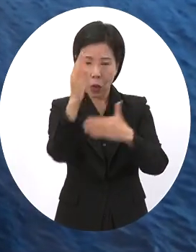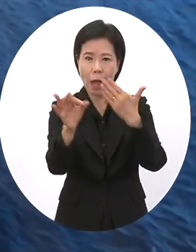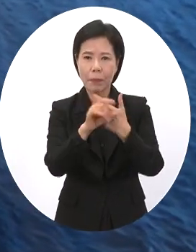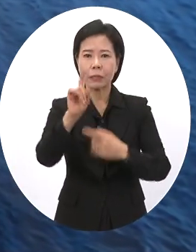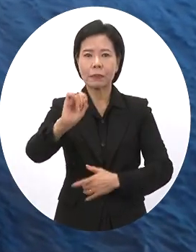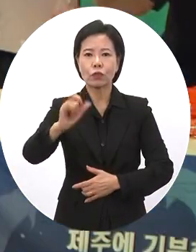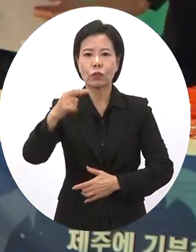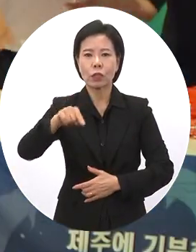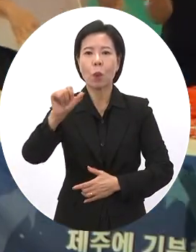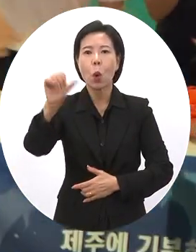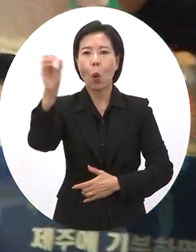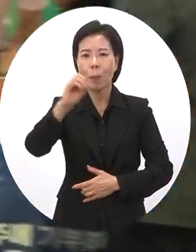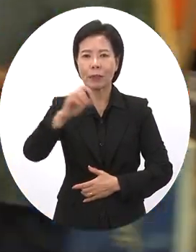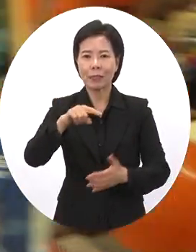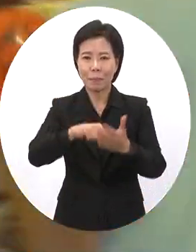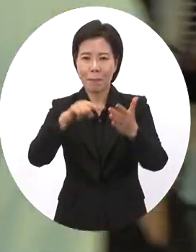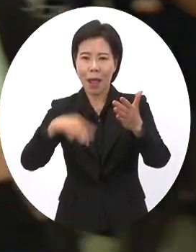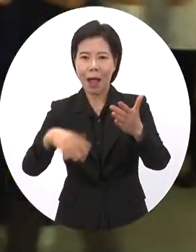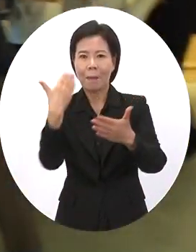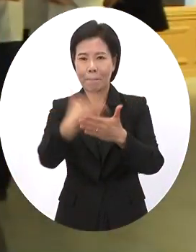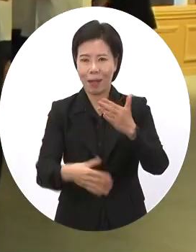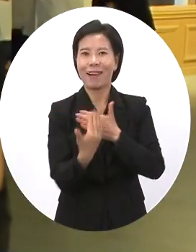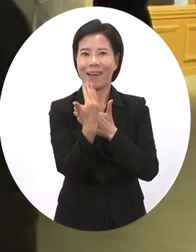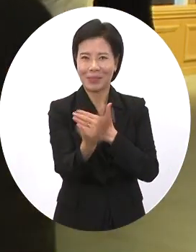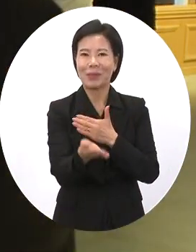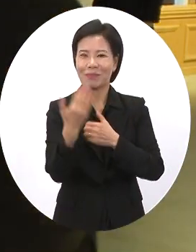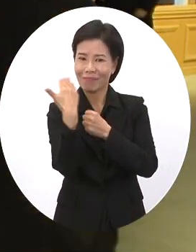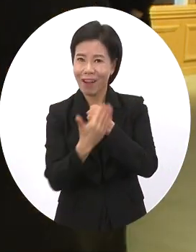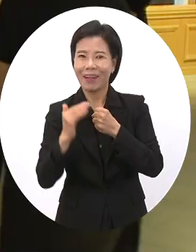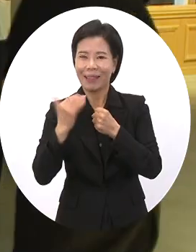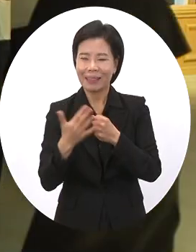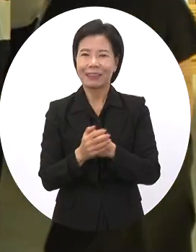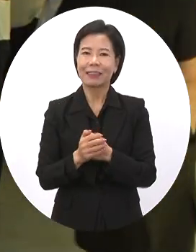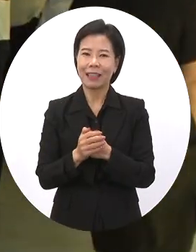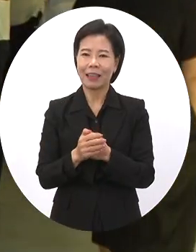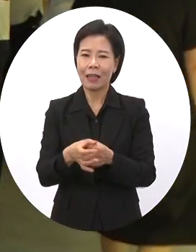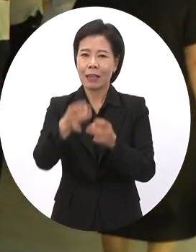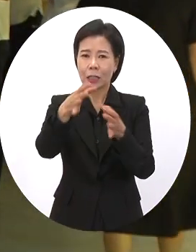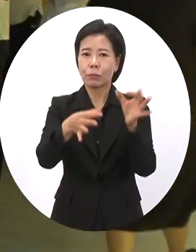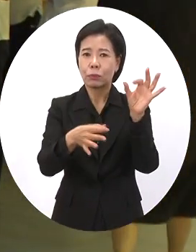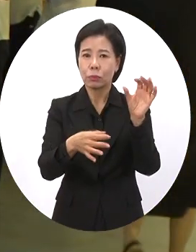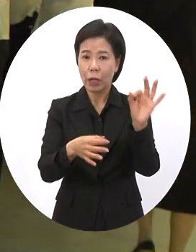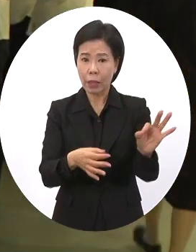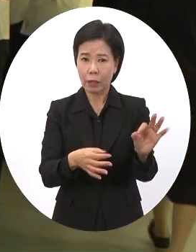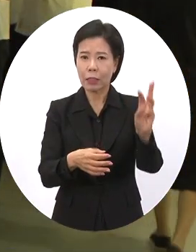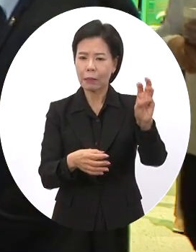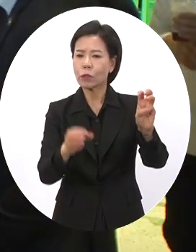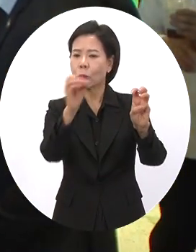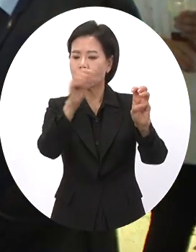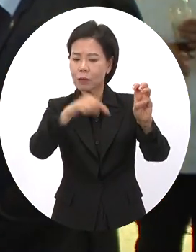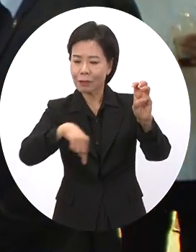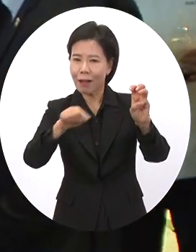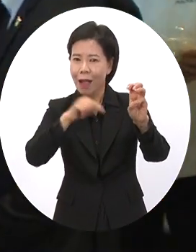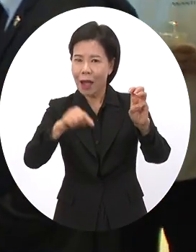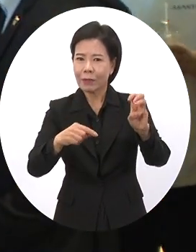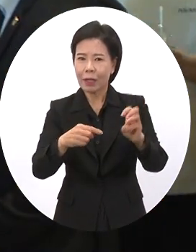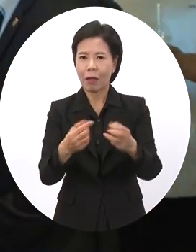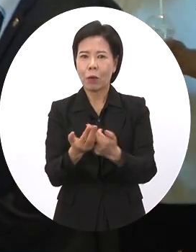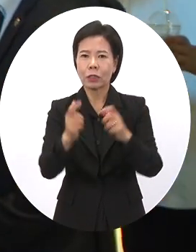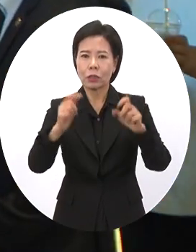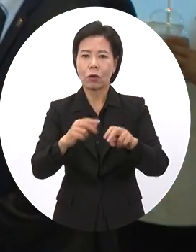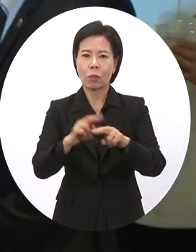초과분은 16.5%의 세액공제 혜택을 받을 수 있는데요. 기부액의 30% 이내에서